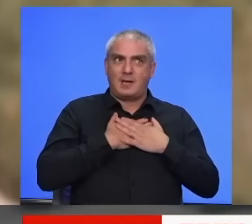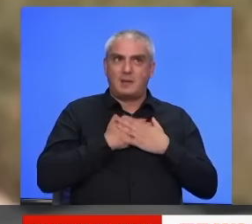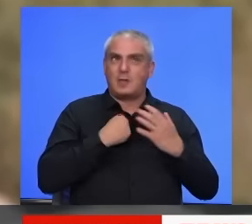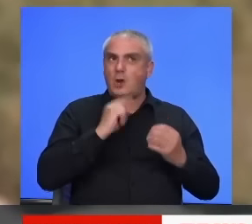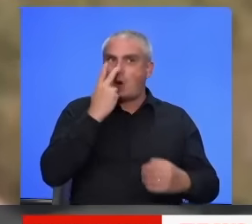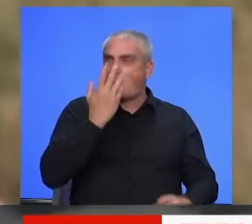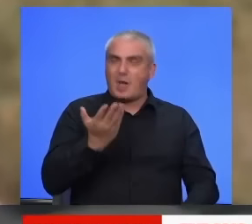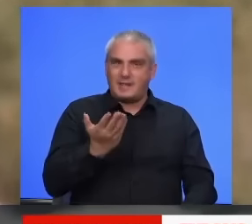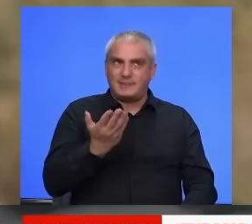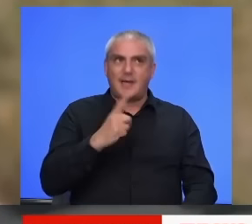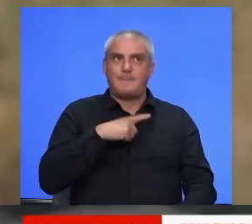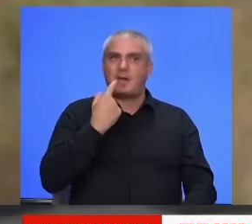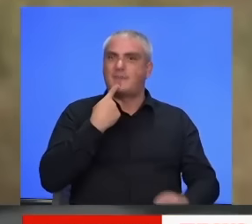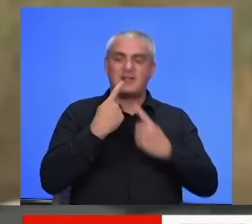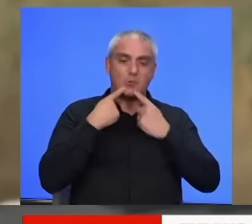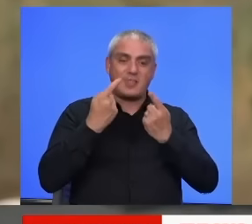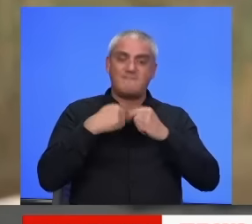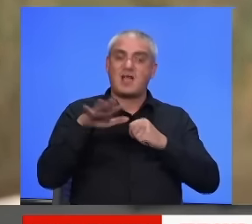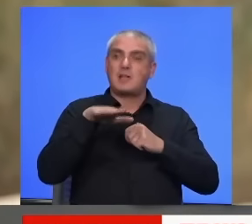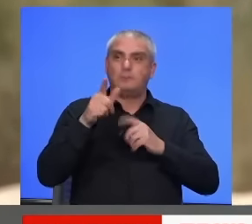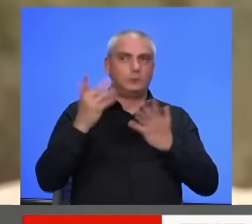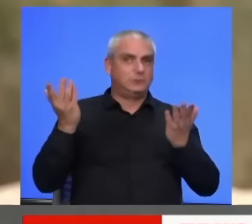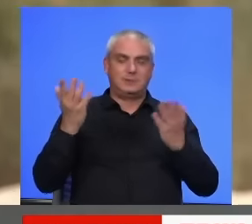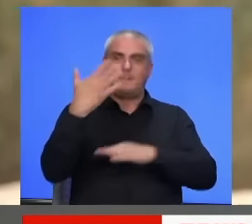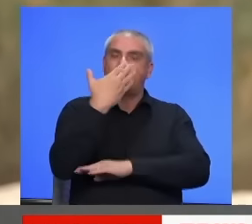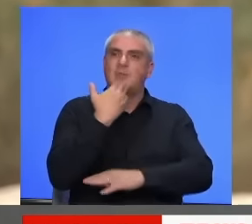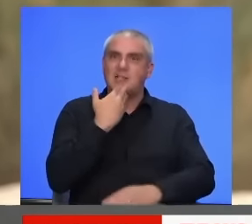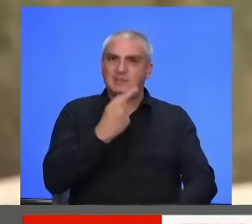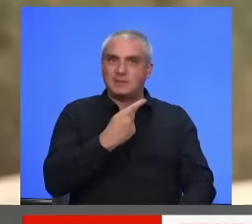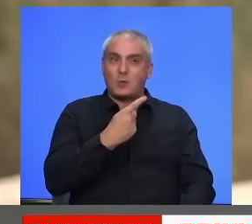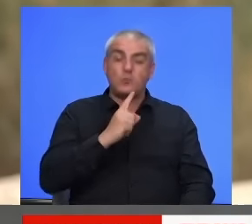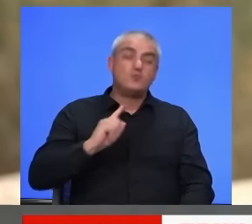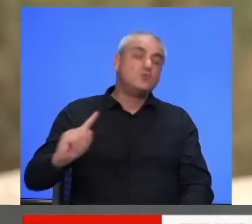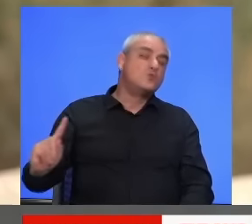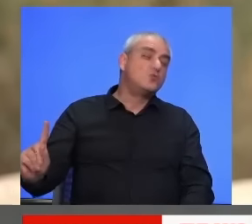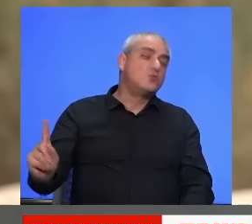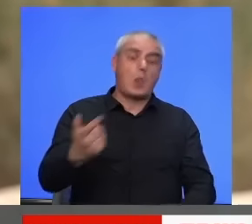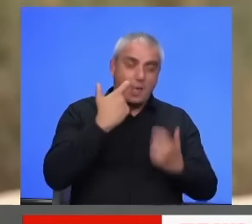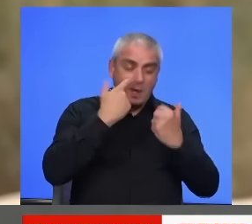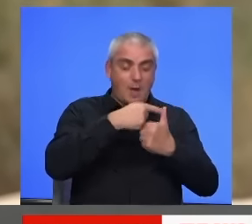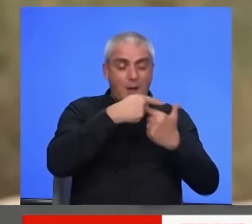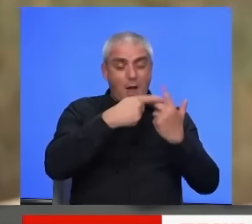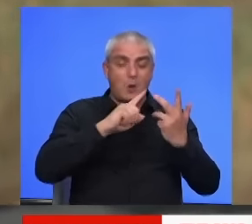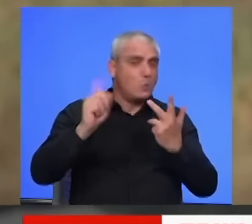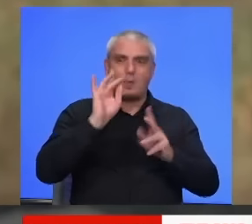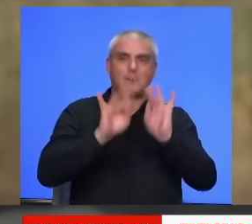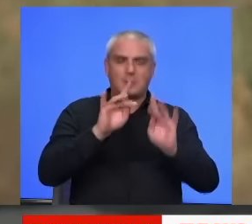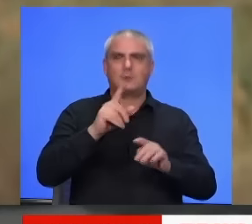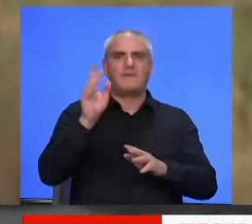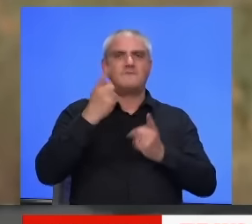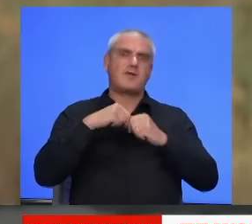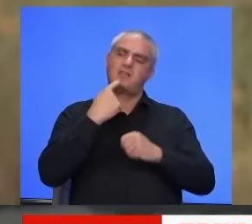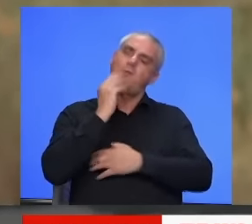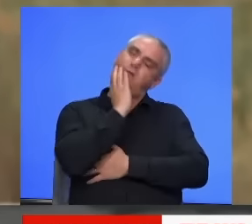ראיתי בחיים דיון בוועדה מחוזית כלשהי במדינת ישראל, שכל הרגולטורים וכל הגורמים מתנגדים, והוועדה